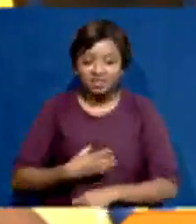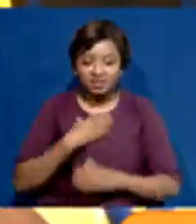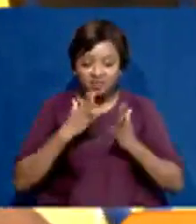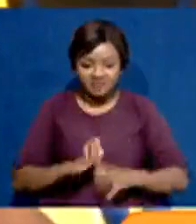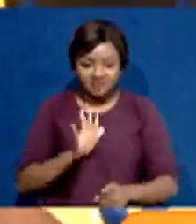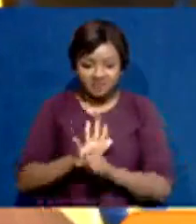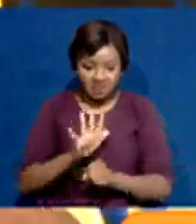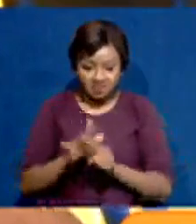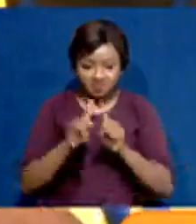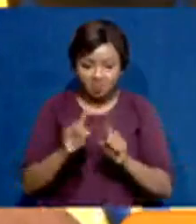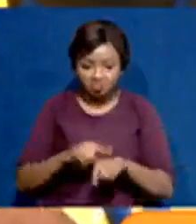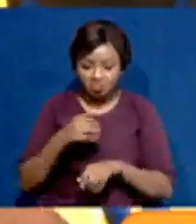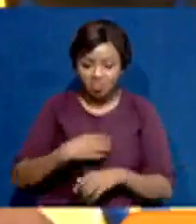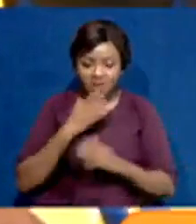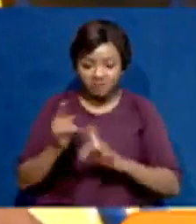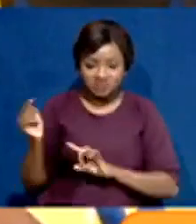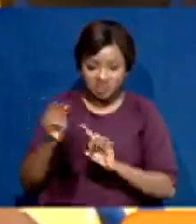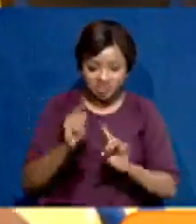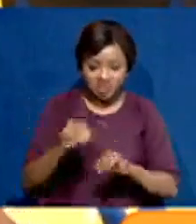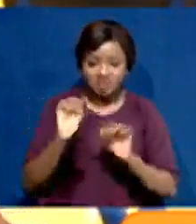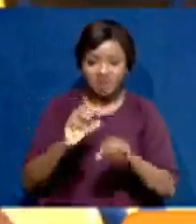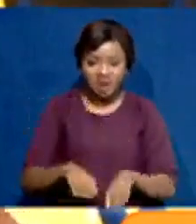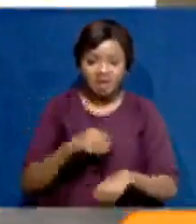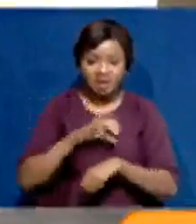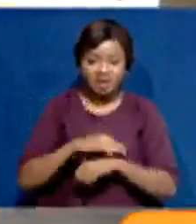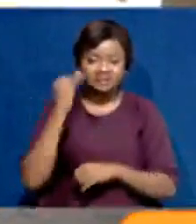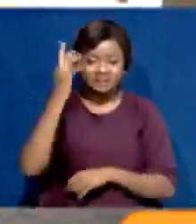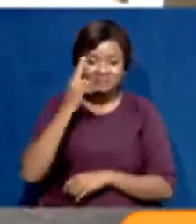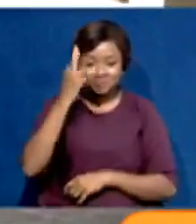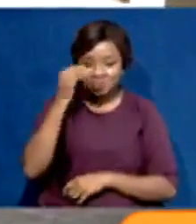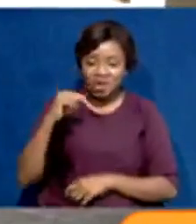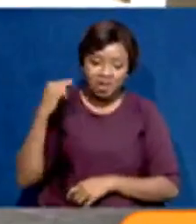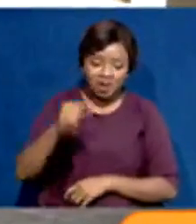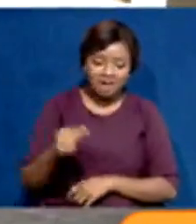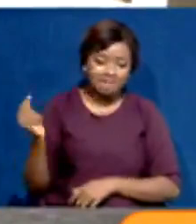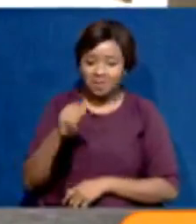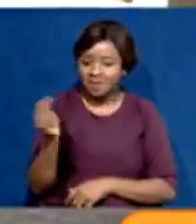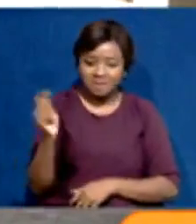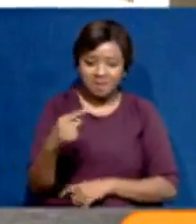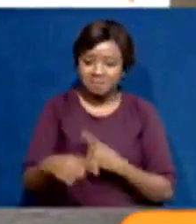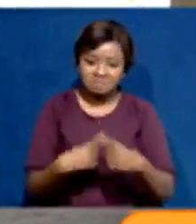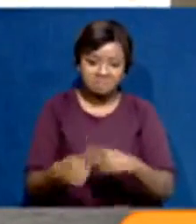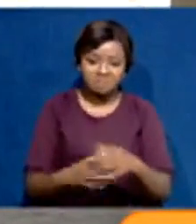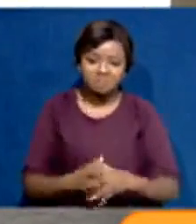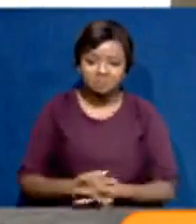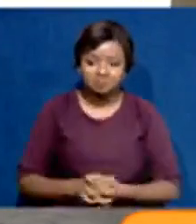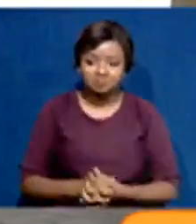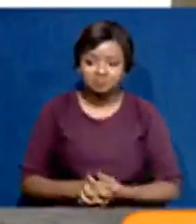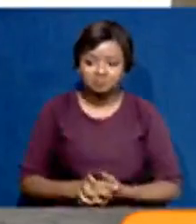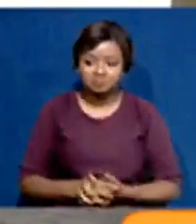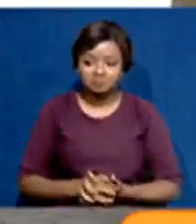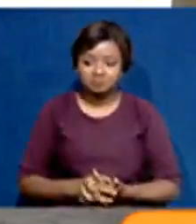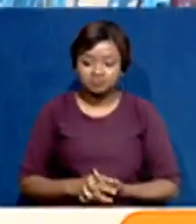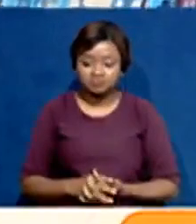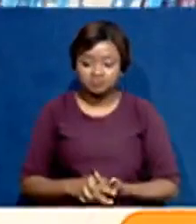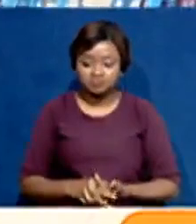wanapokuja wanapata pia sababu ya kukuja katikati ya mwaka na wakati mwingine. Security operators are expected to conduct patrols at the beach during